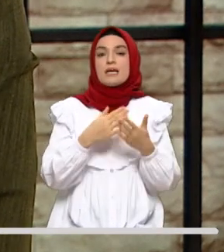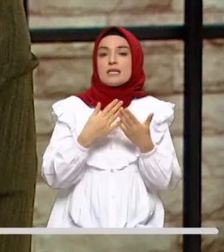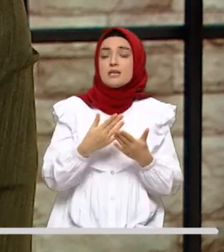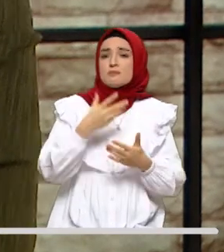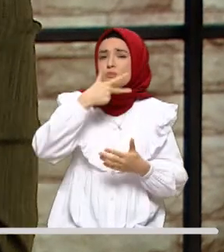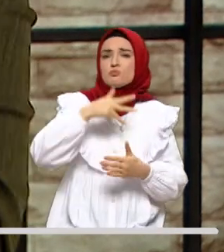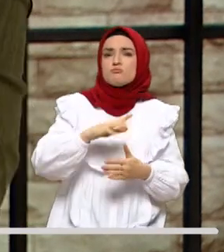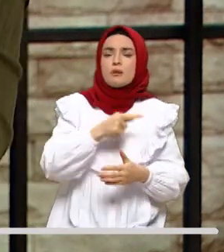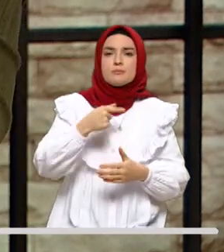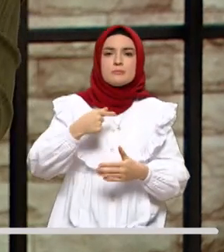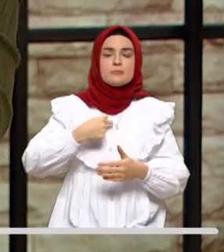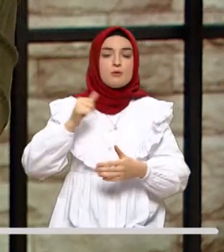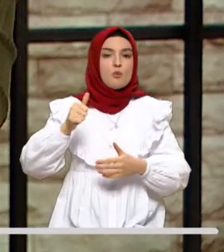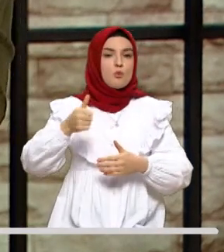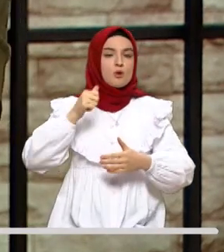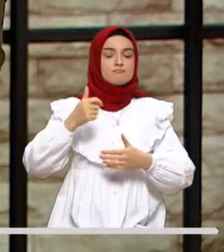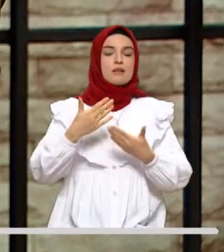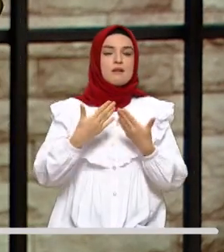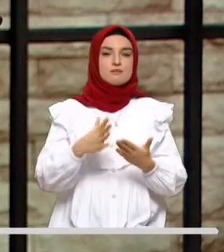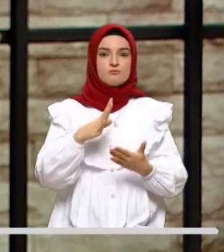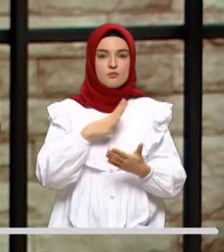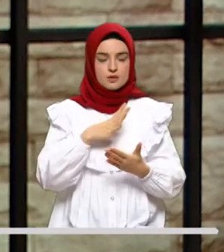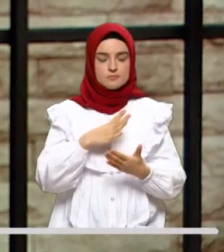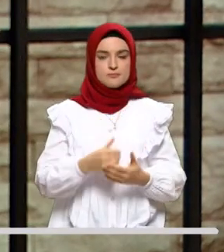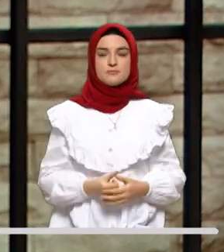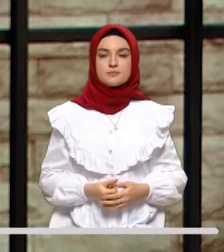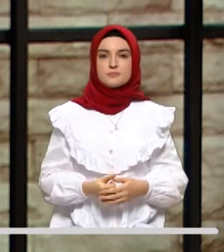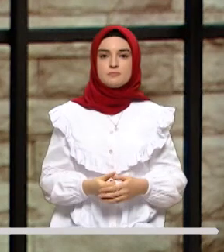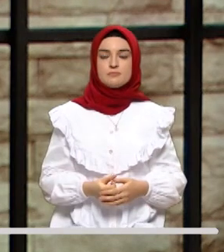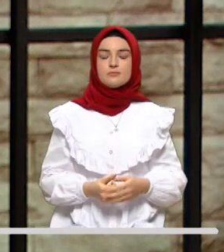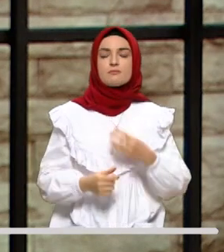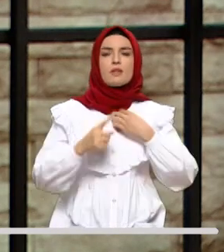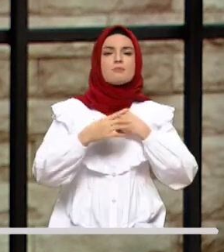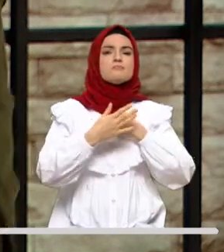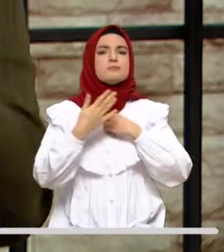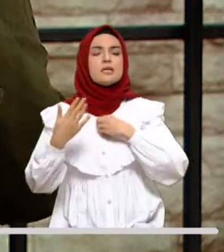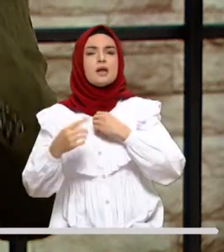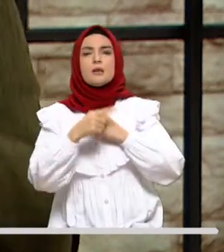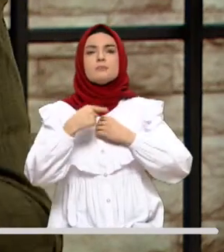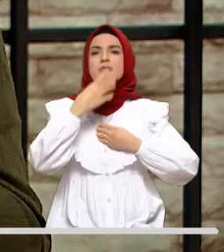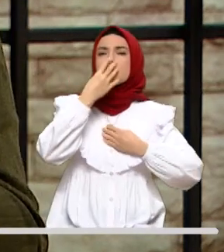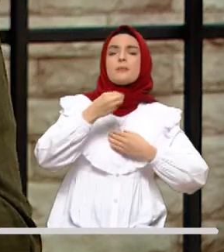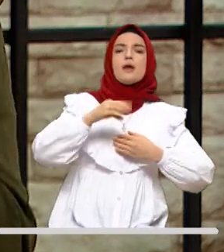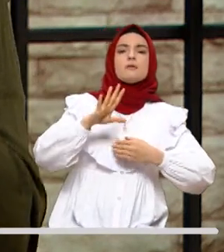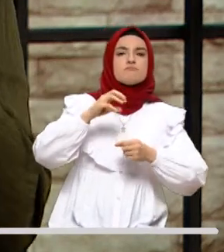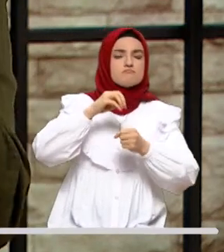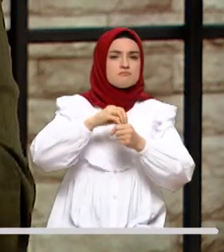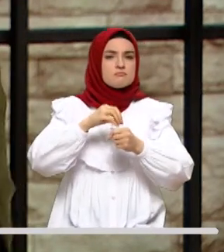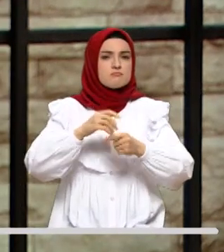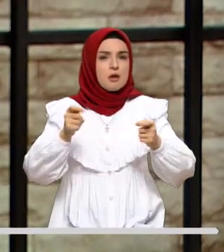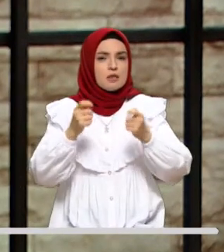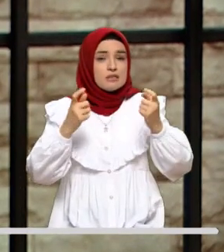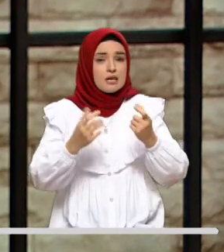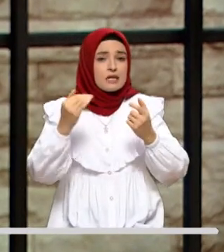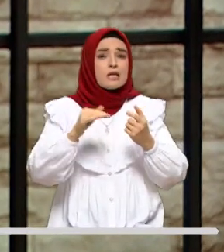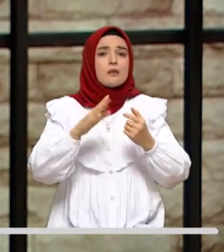var. Beni ben yapan millet olarak değerlerimiz var. Birileri bizi beğenmiyor diye, işlerine gelmiyor